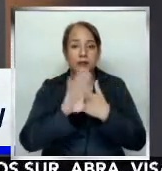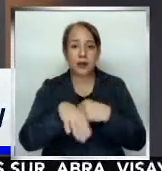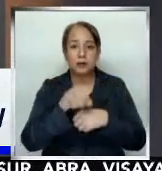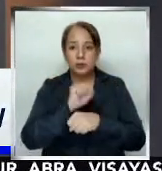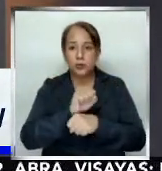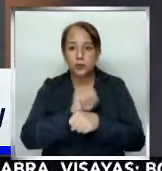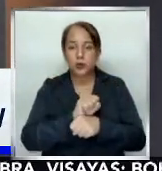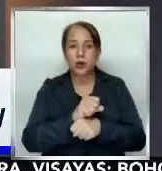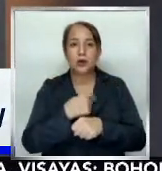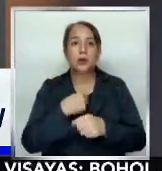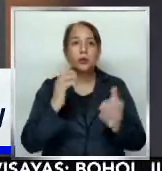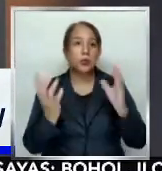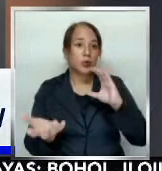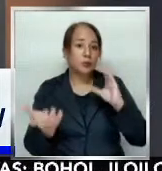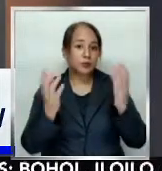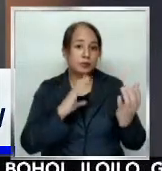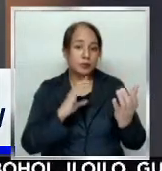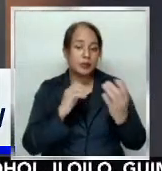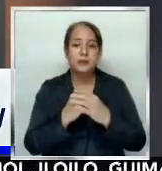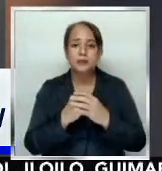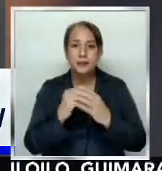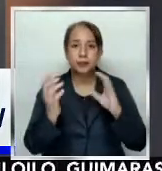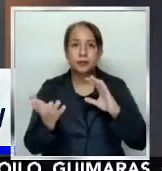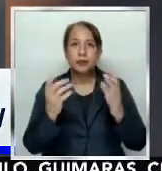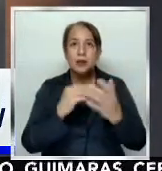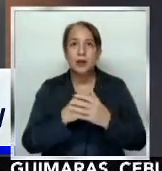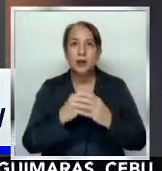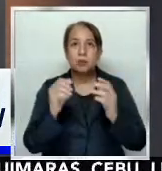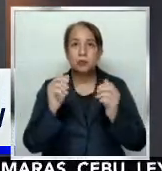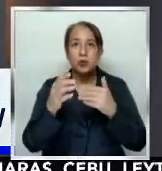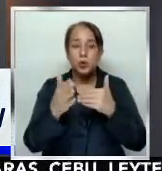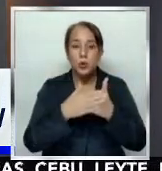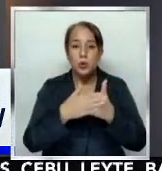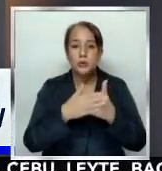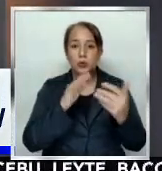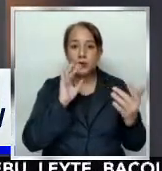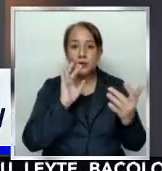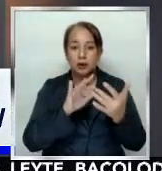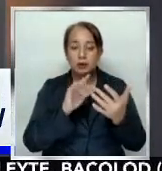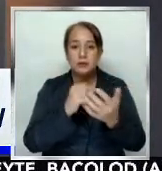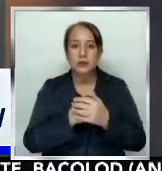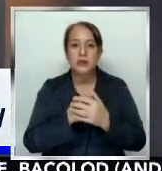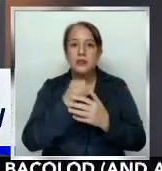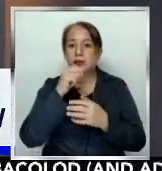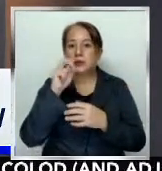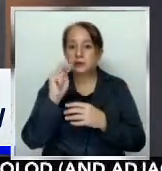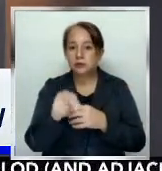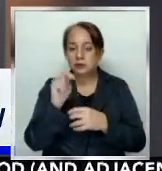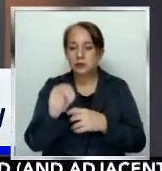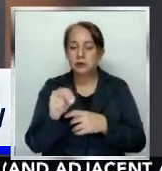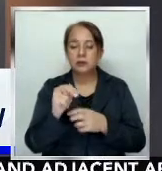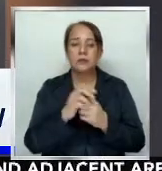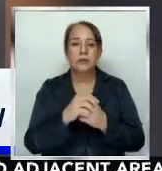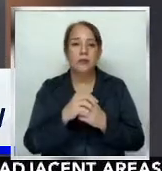po doon sa mga nagiging close contact, hindi na po kailangan